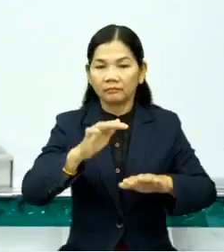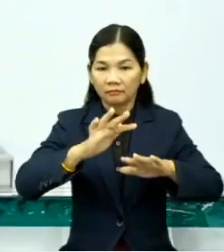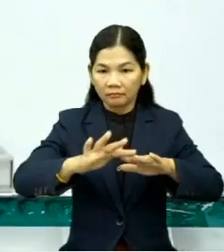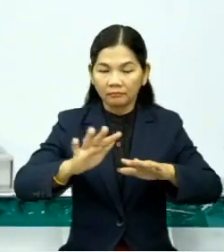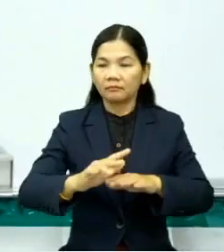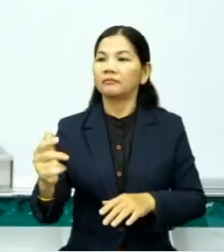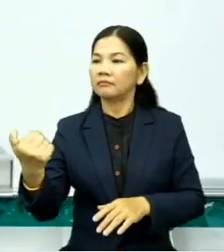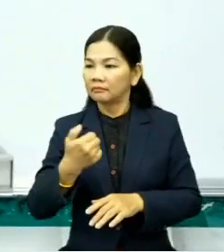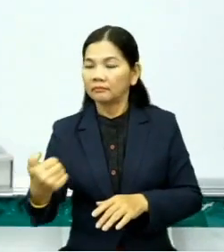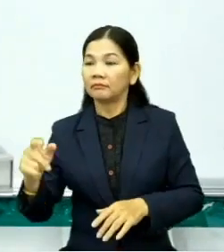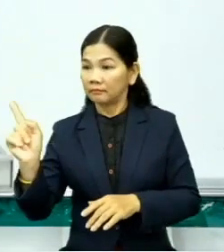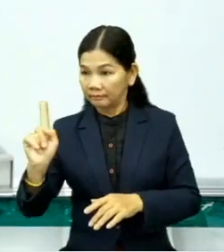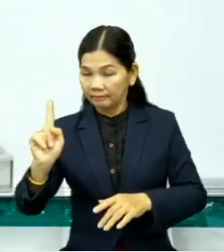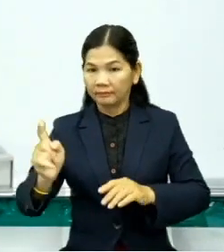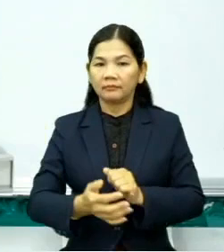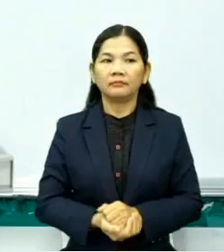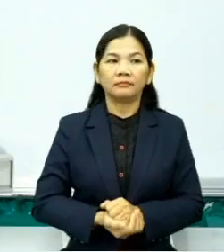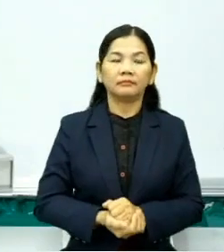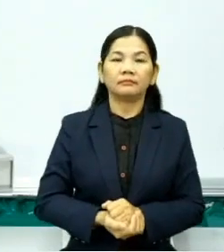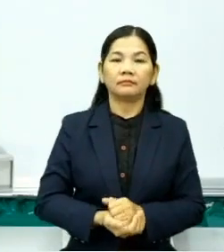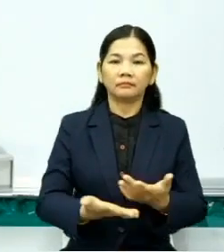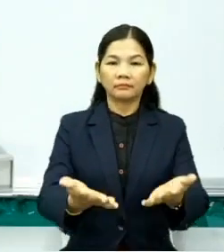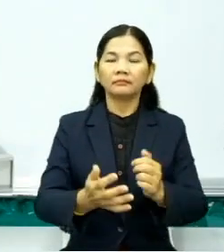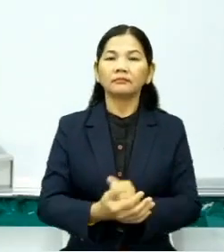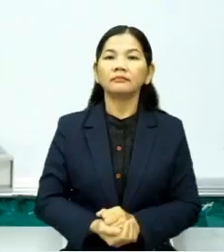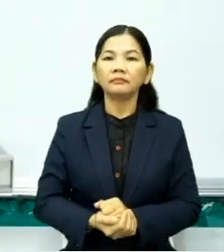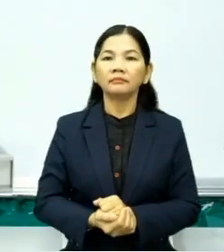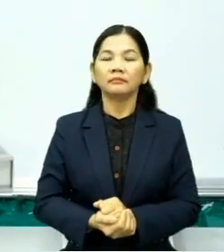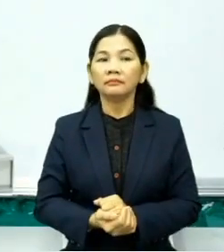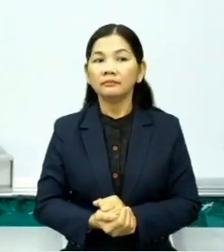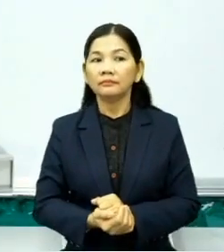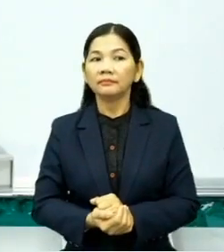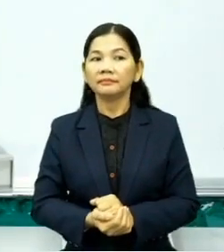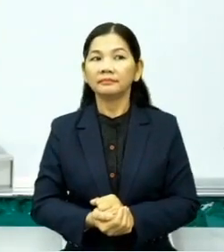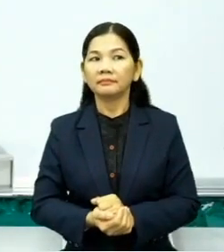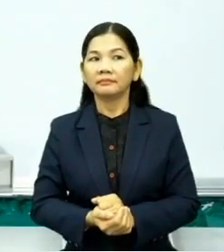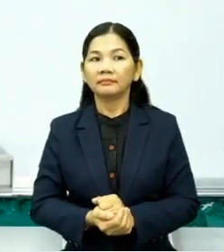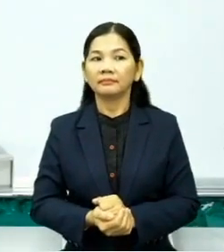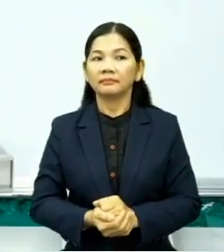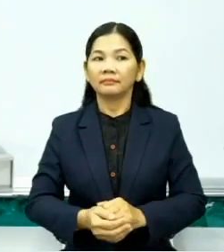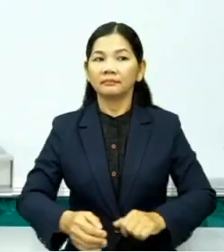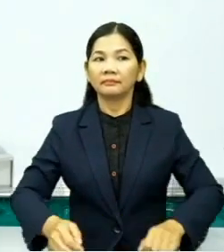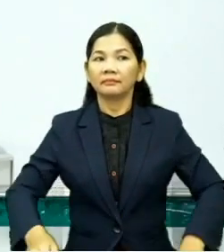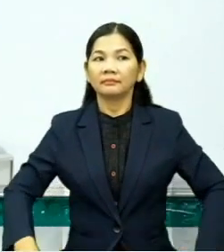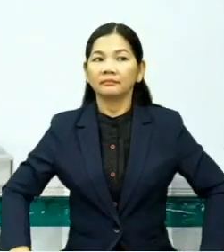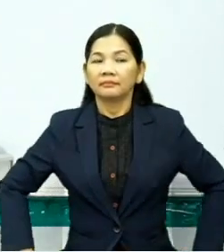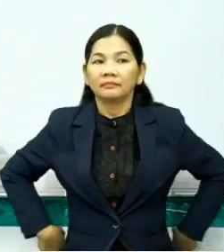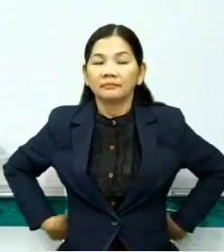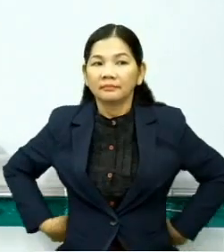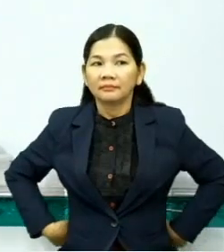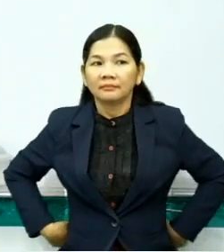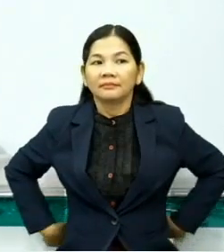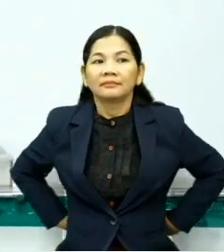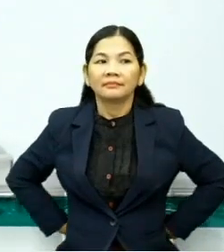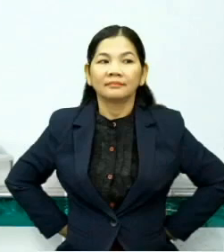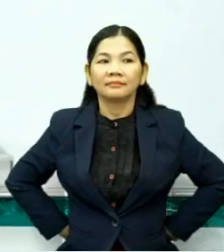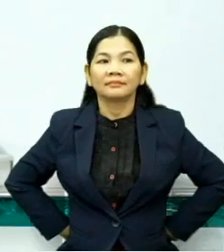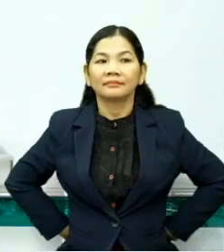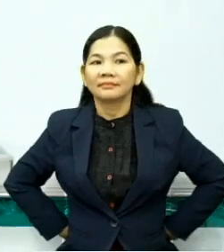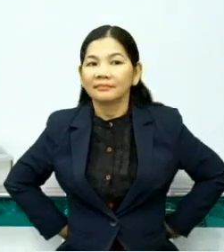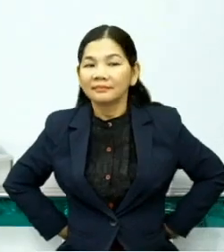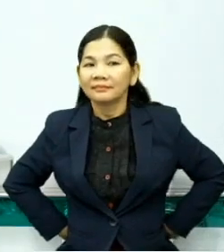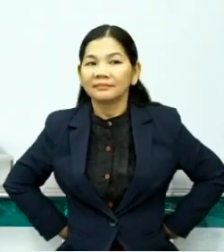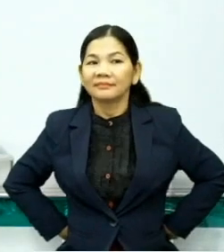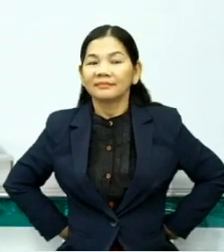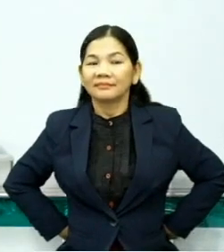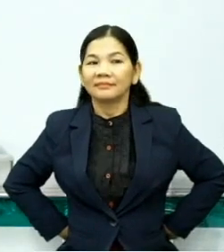នៅឯណាណាកូនចាតោះឥឡូវកូនទាំងអស់គ្នាកូនដាក់ដៃមកក្រោយខ្នងសិនមកចាតោះឥឡូវយើងចាប់ផ្ដើមណាកូនណាតោះ